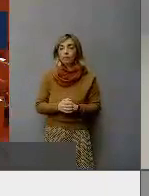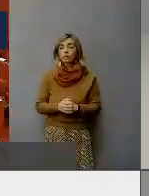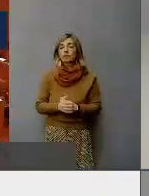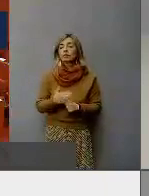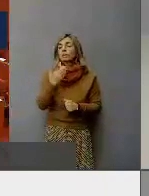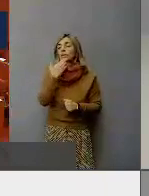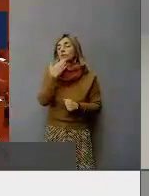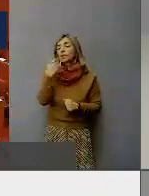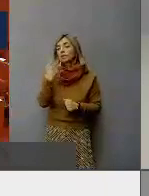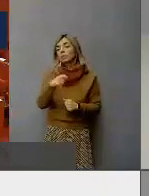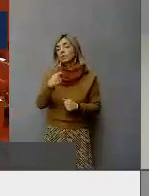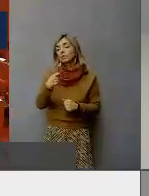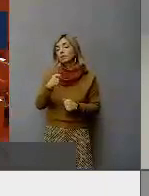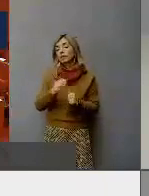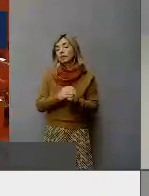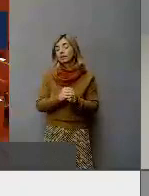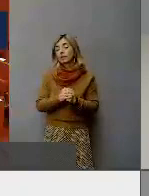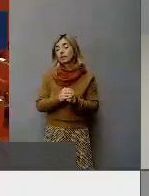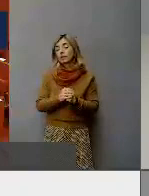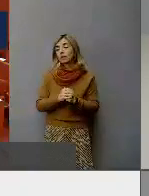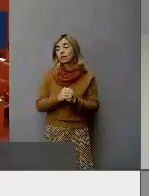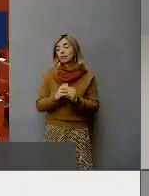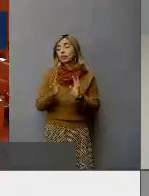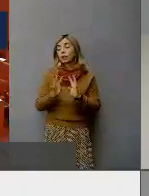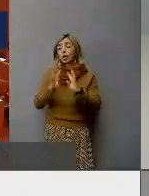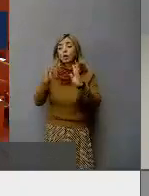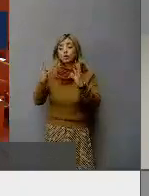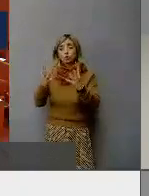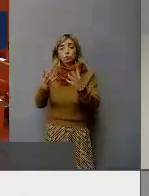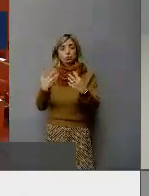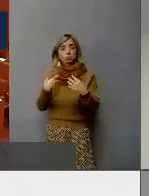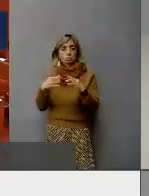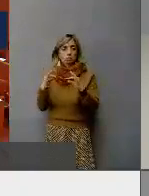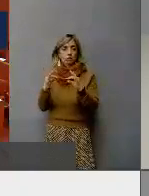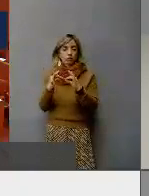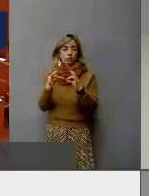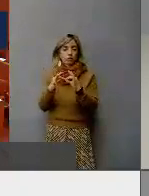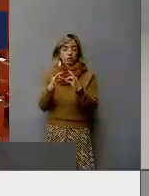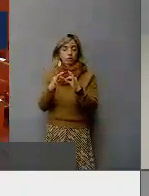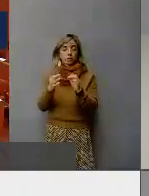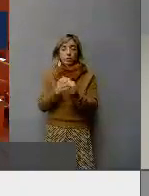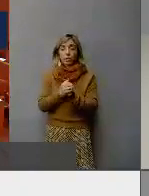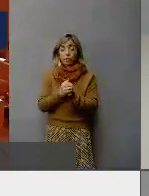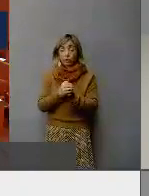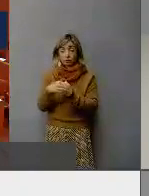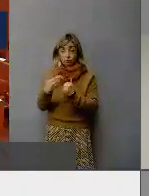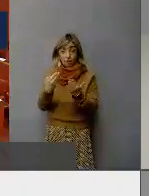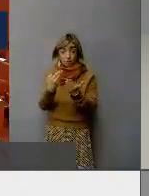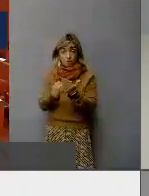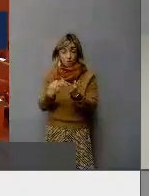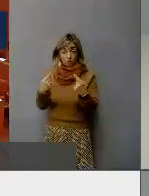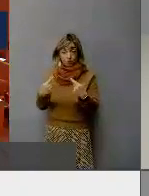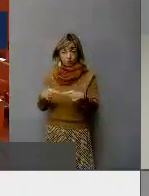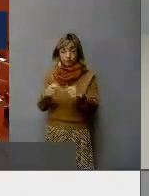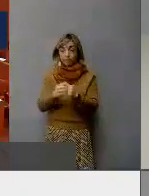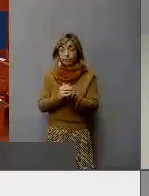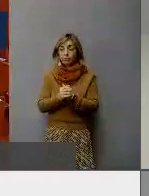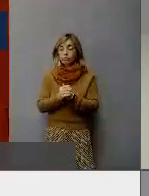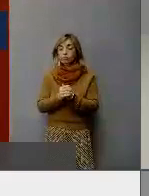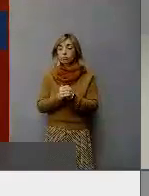se presidente la posizione della giunta di favore verso questa questa mozione faremo queste